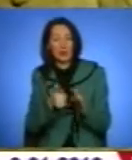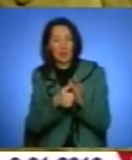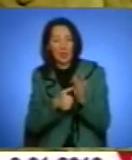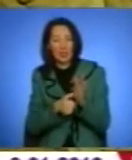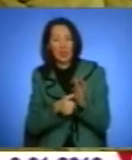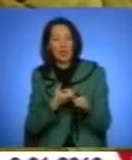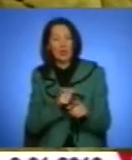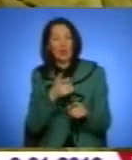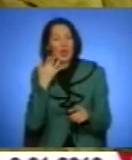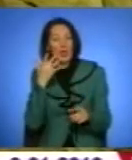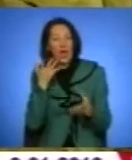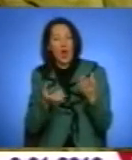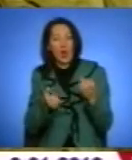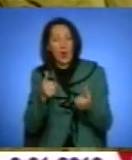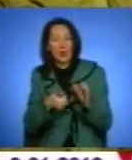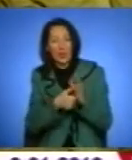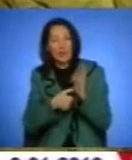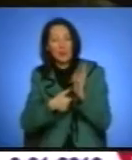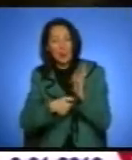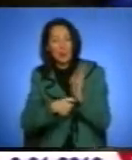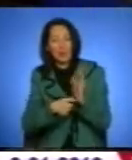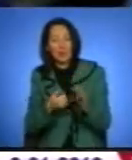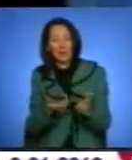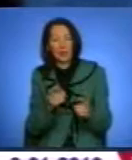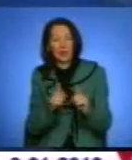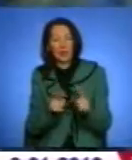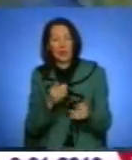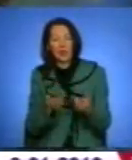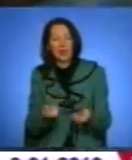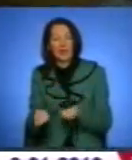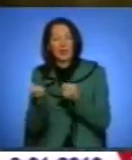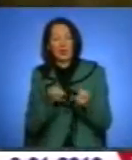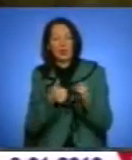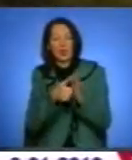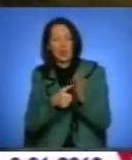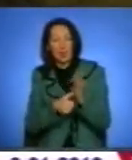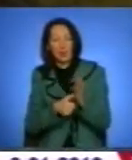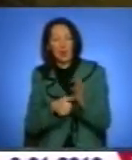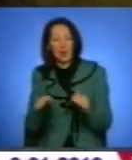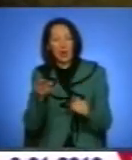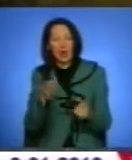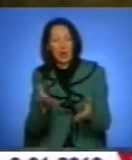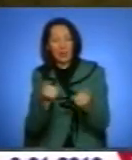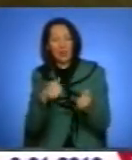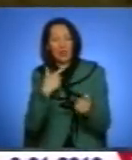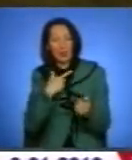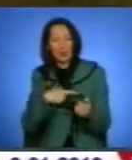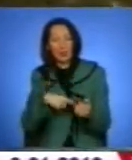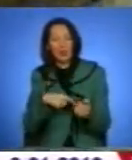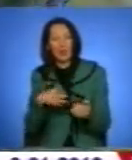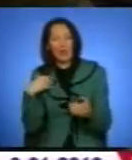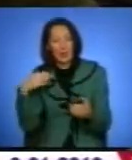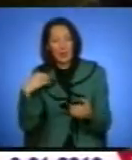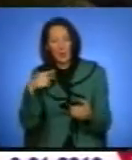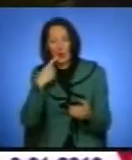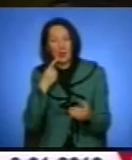піддається ліпленню. З неї дуже легко ліпити. Деякі навіть виносили глиню на поверхню і везли з собою у Львів. Тому що вони казали, що у них у Львові таку глину знайти дуже важко.